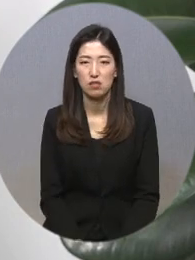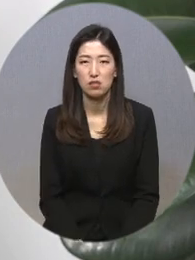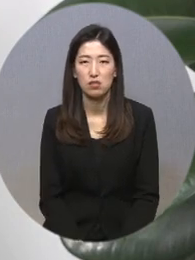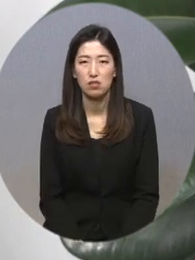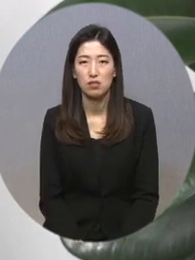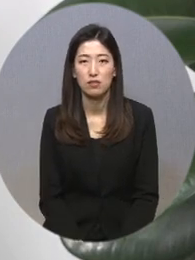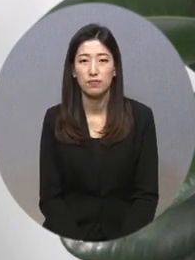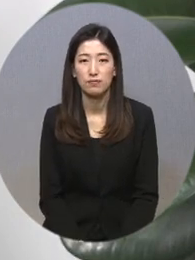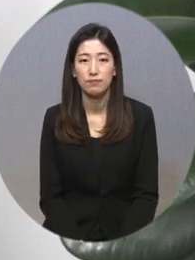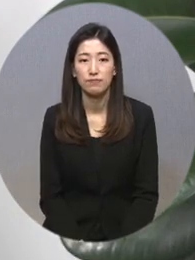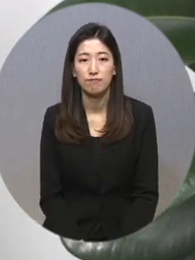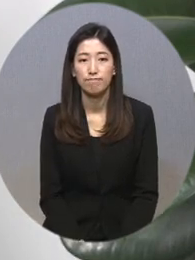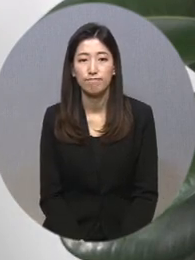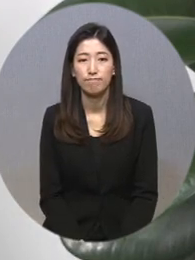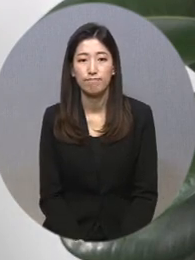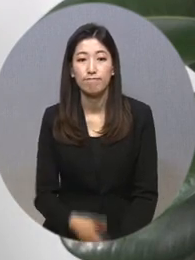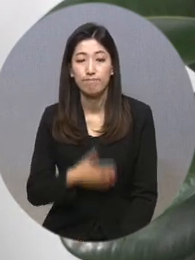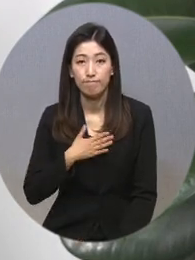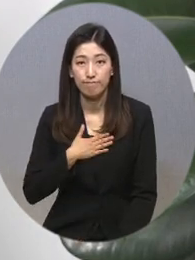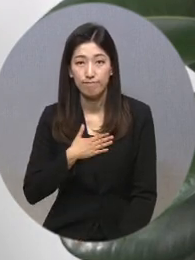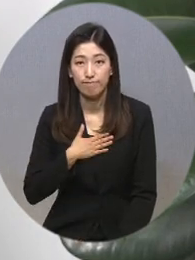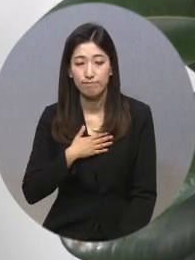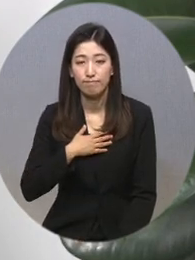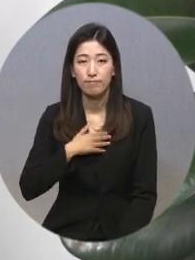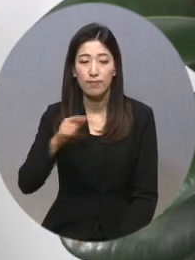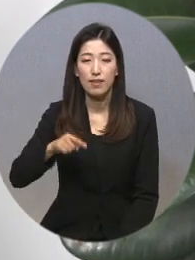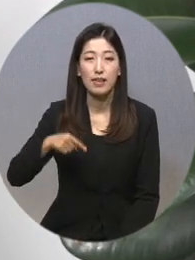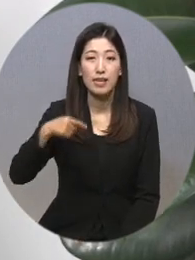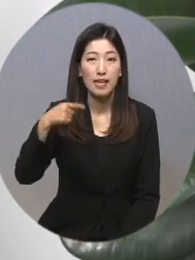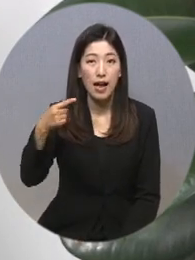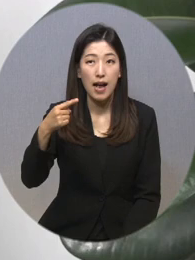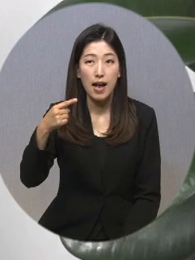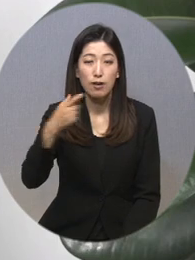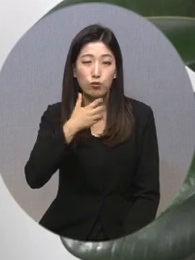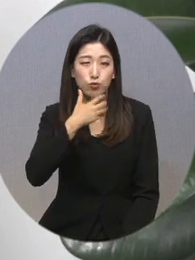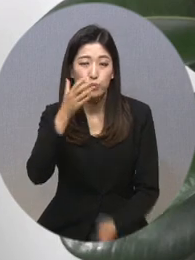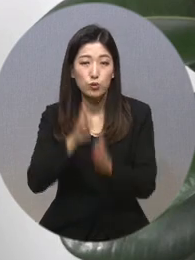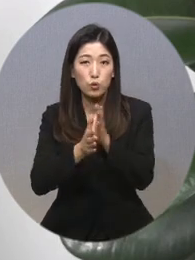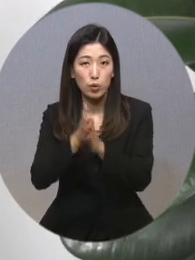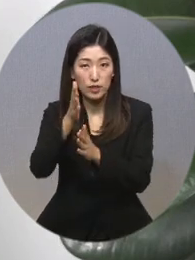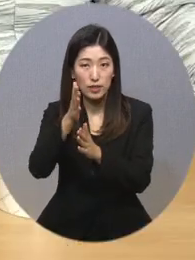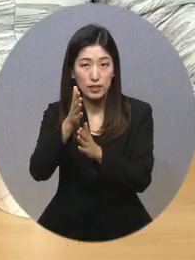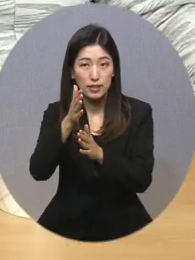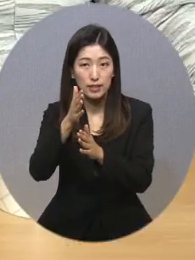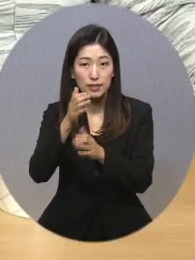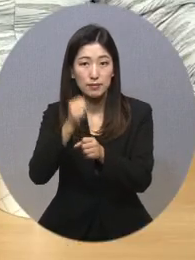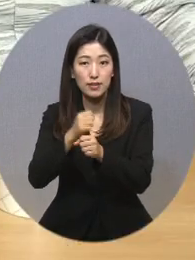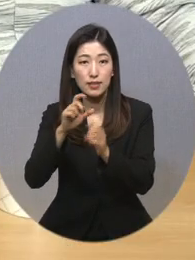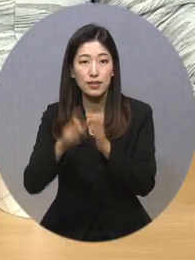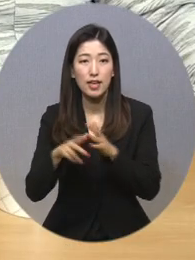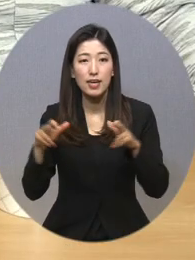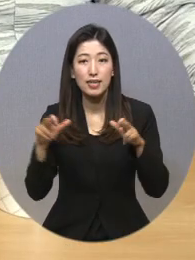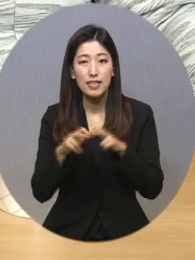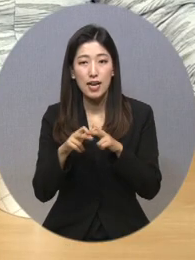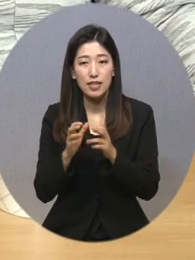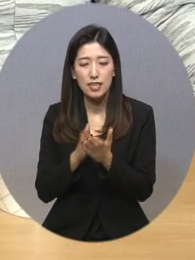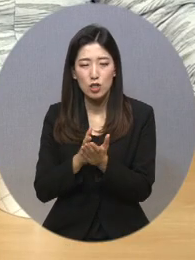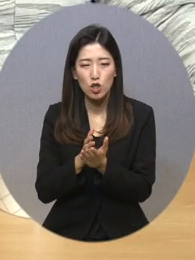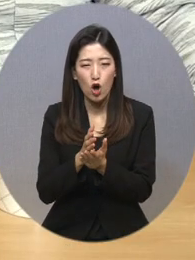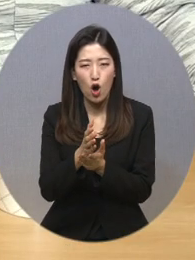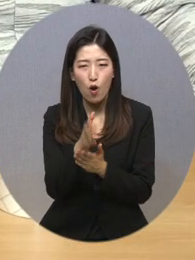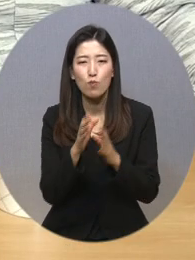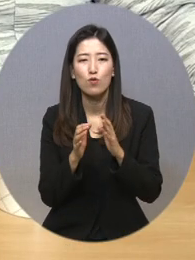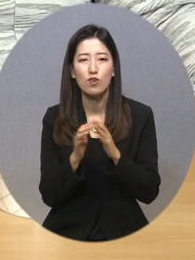제가 넥스트 시티를 공부하면서 장애인 전문가와 토론을 했었던